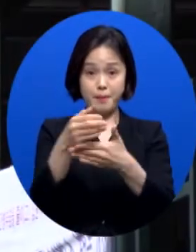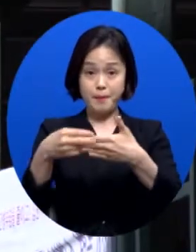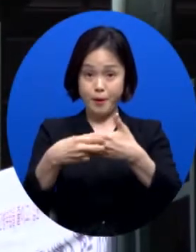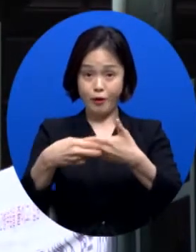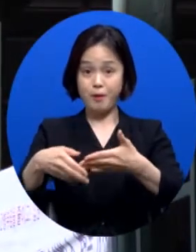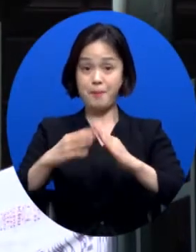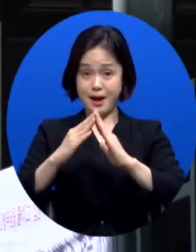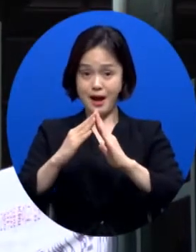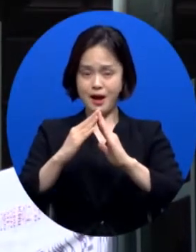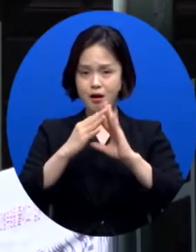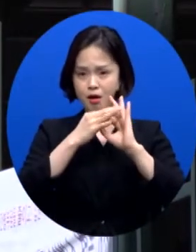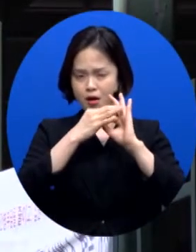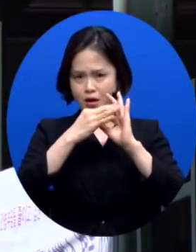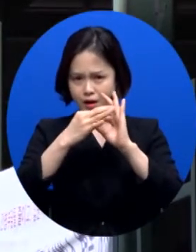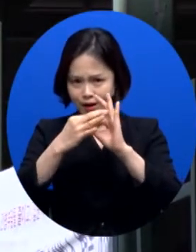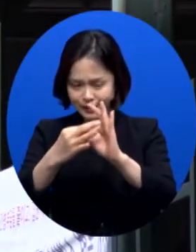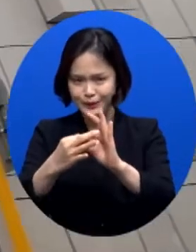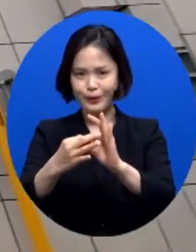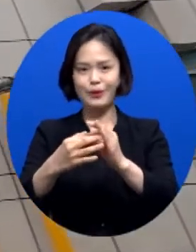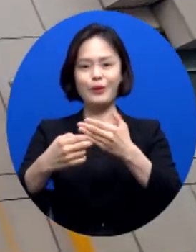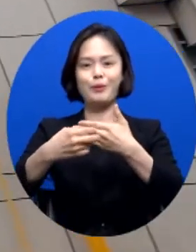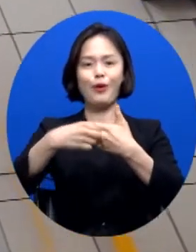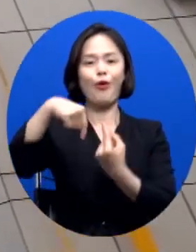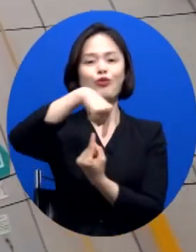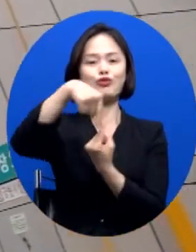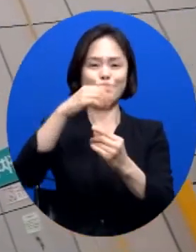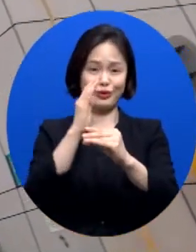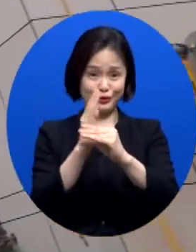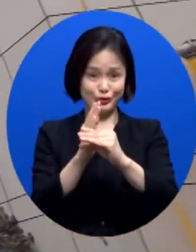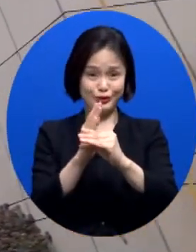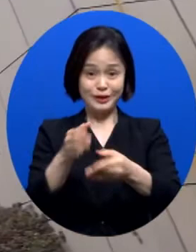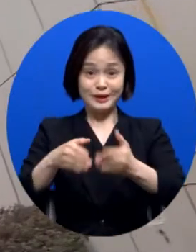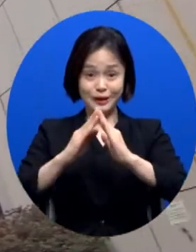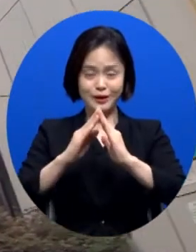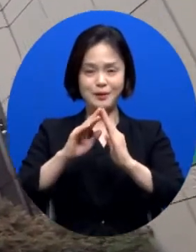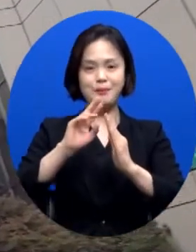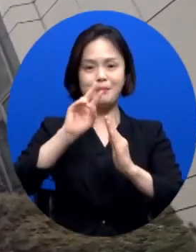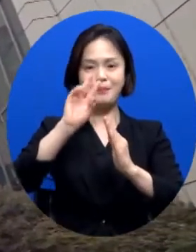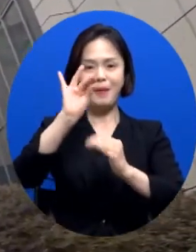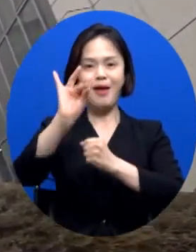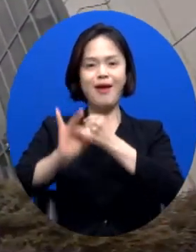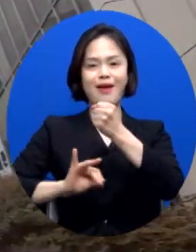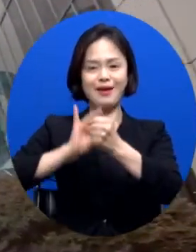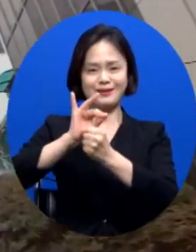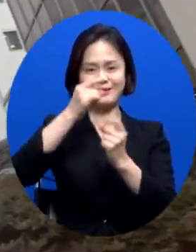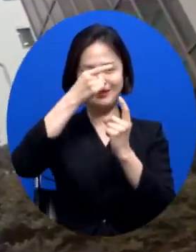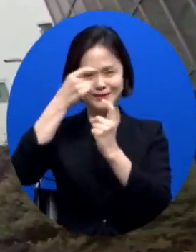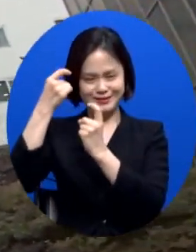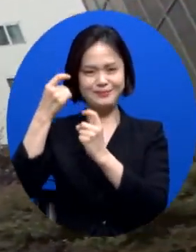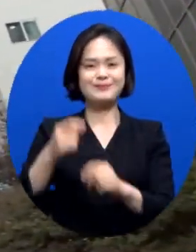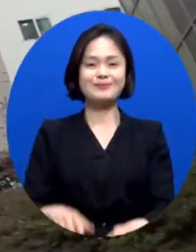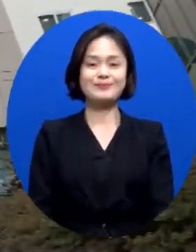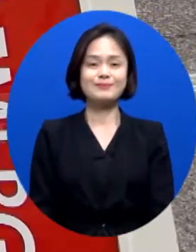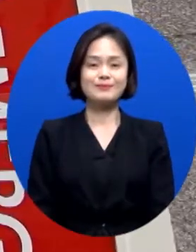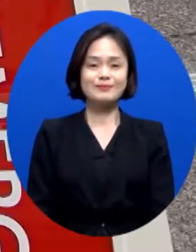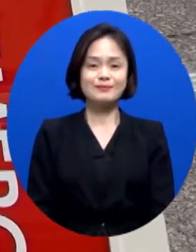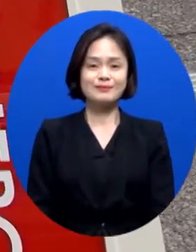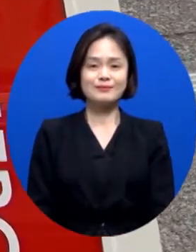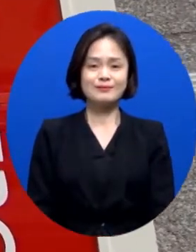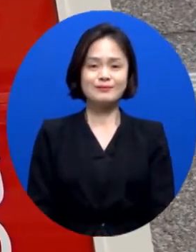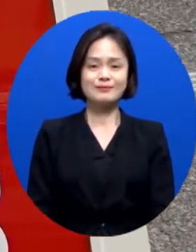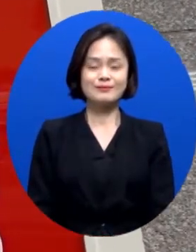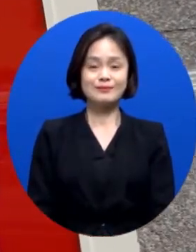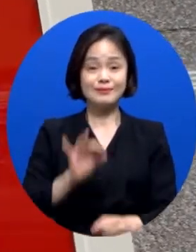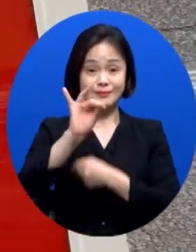그 명맥을 이어가고 있는 인천 기독병원이 올해로 설립 100주년을 맞이했습니다. 인천 기독병원의 100주년을